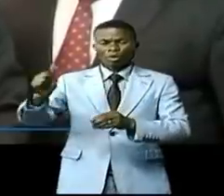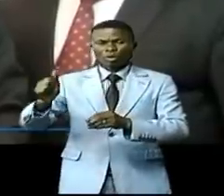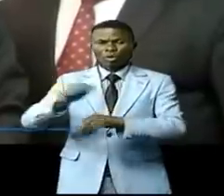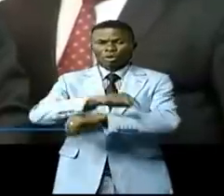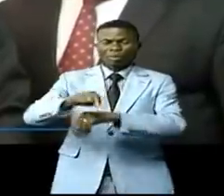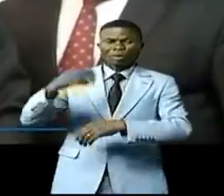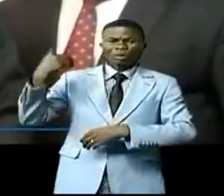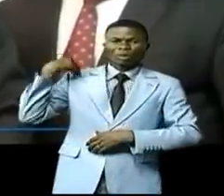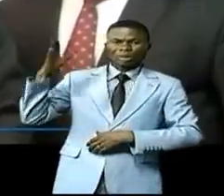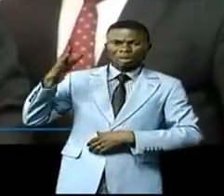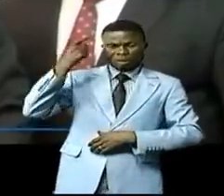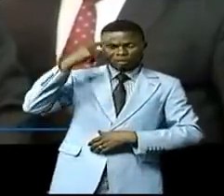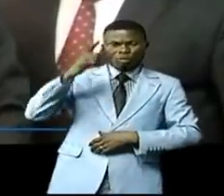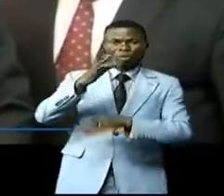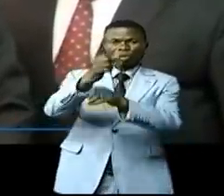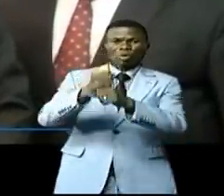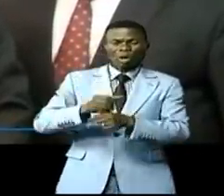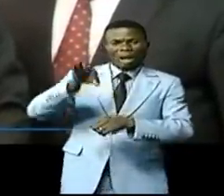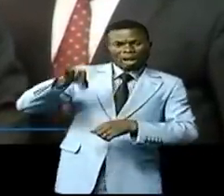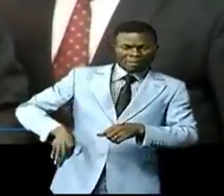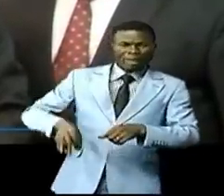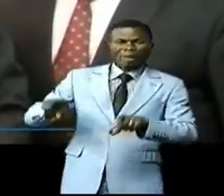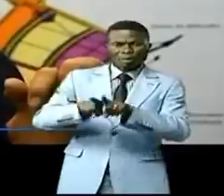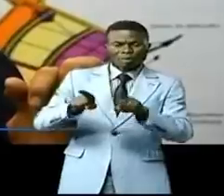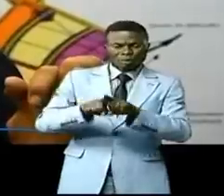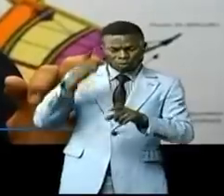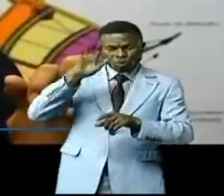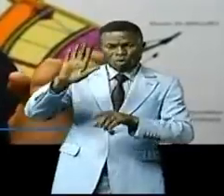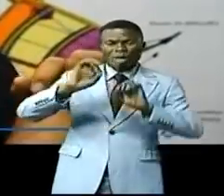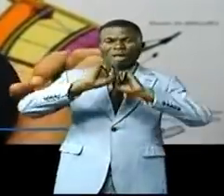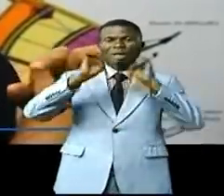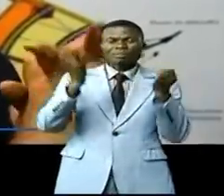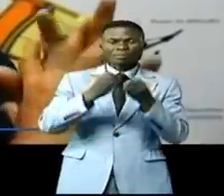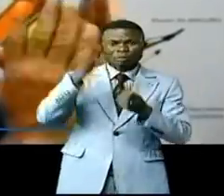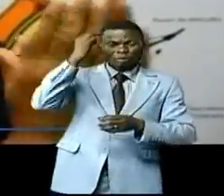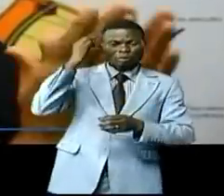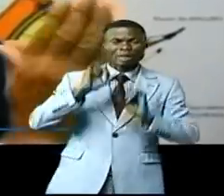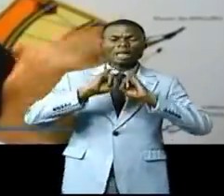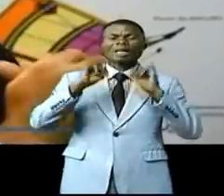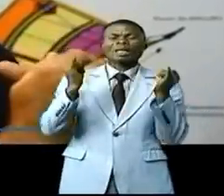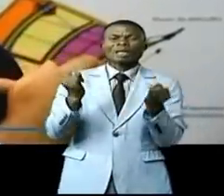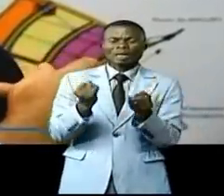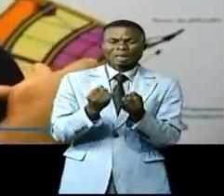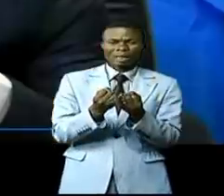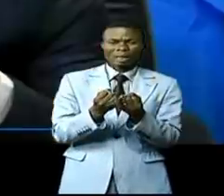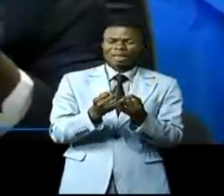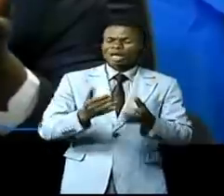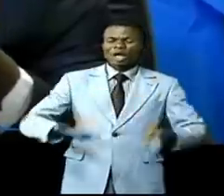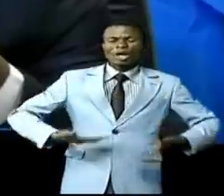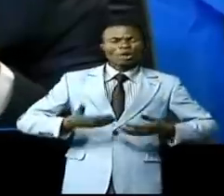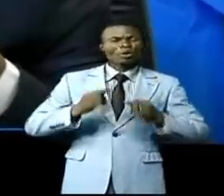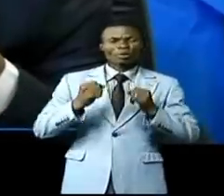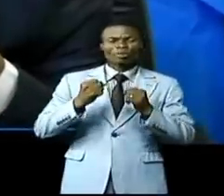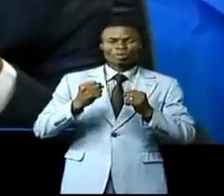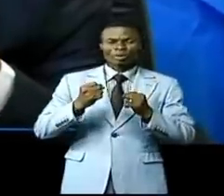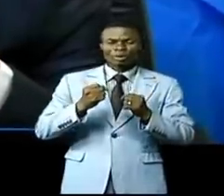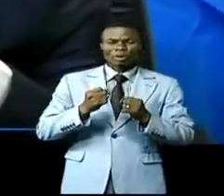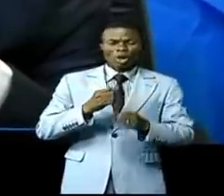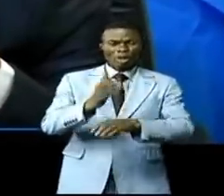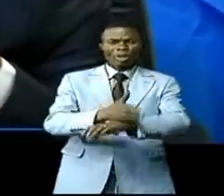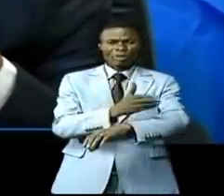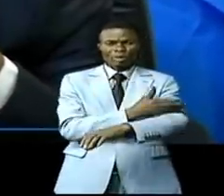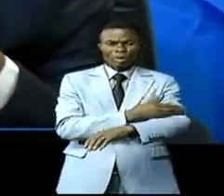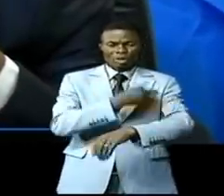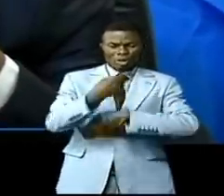l'État pour qu'ils puissent bénéficier des avantages qui sont prévus dans la loi. Le ministre de l'Industrie s'est dit très fier de ces grands pas qui viennent